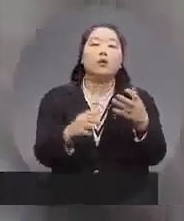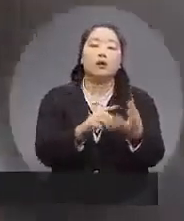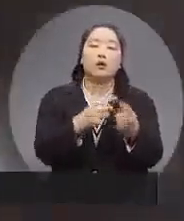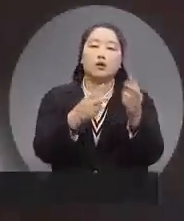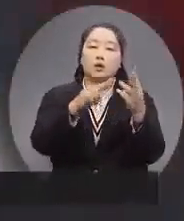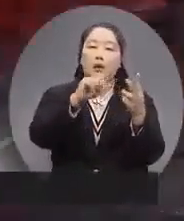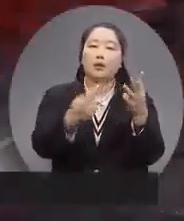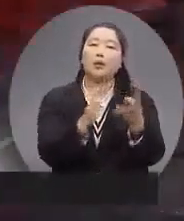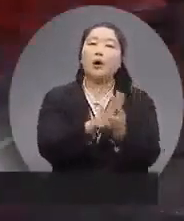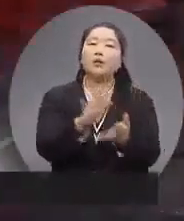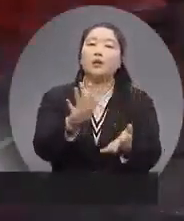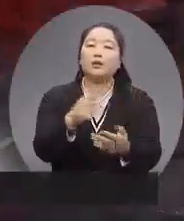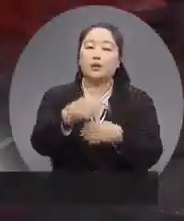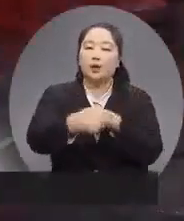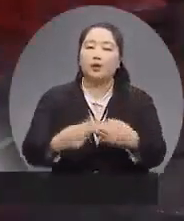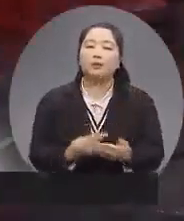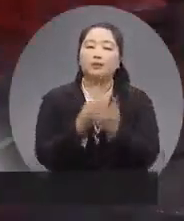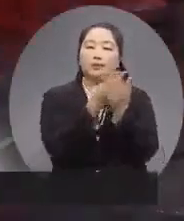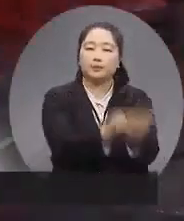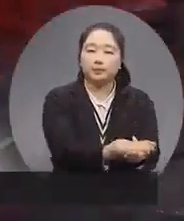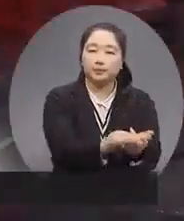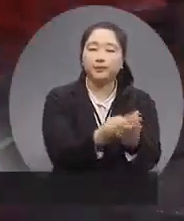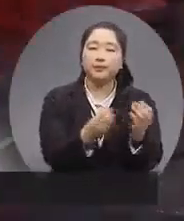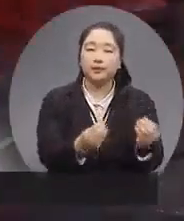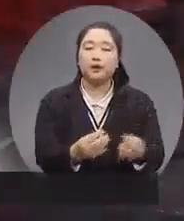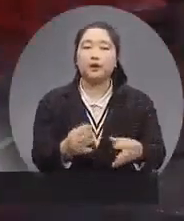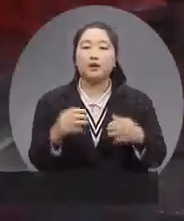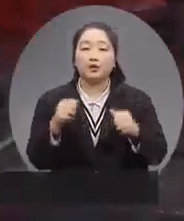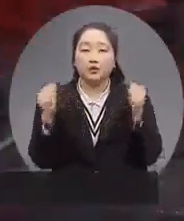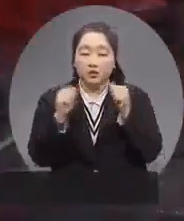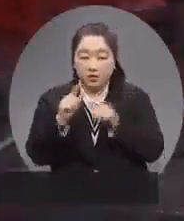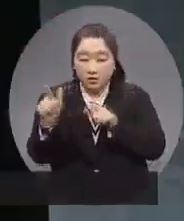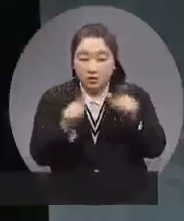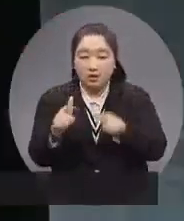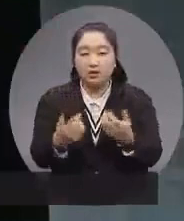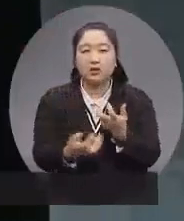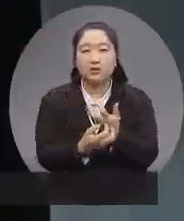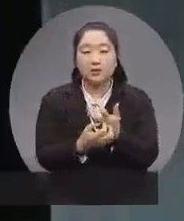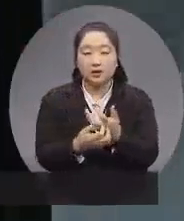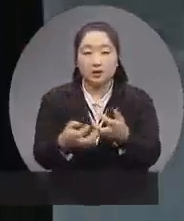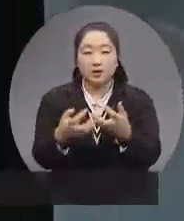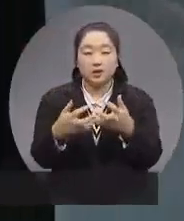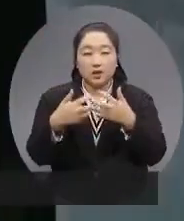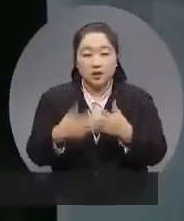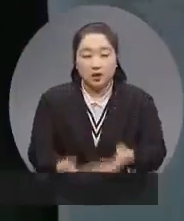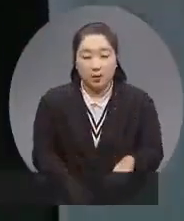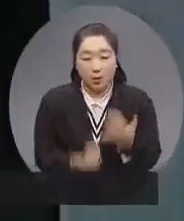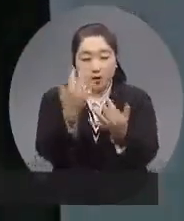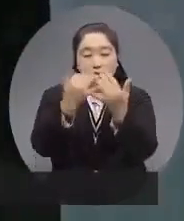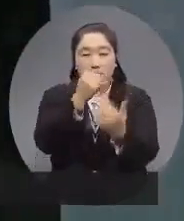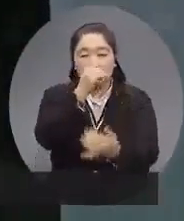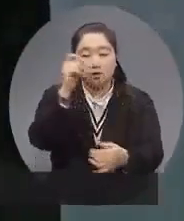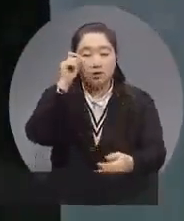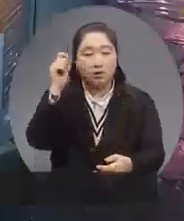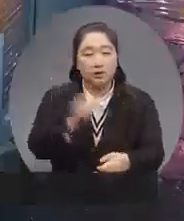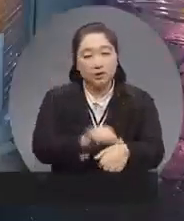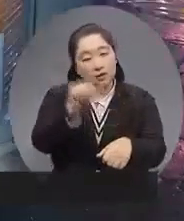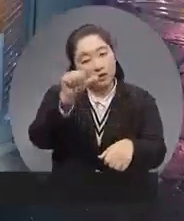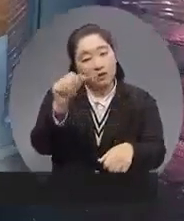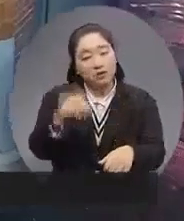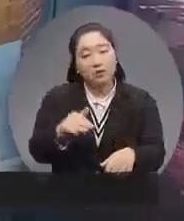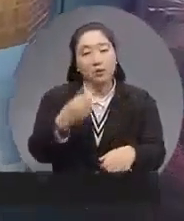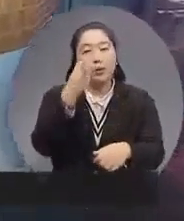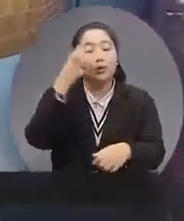했습니다 추운 날씨에 난방기기 화재도 이어졌습니다 새벽 5시 40분쯤 옥천군 동이면에선